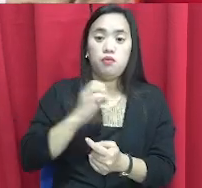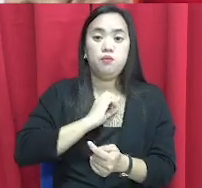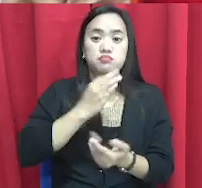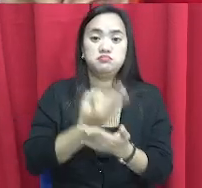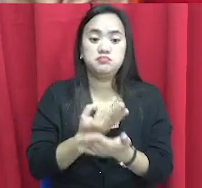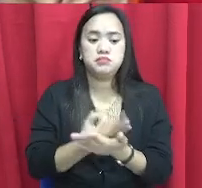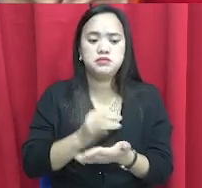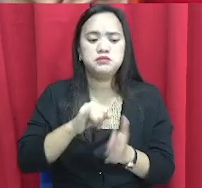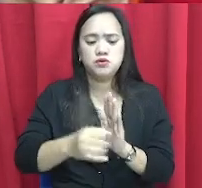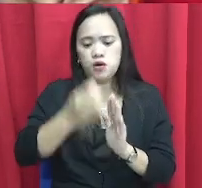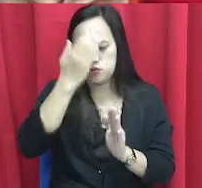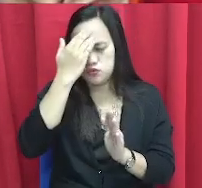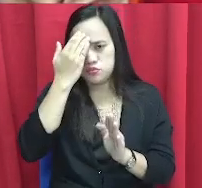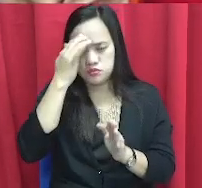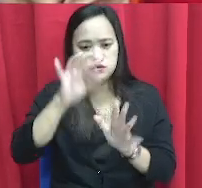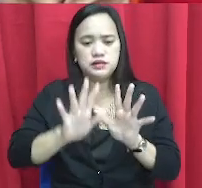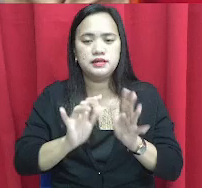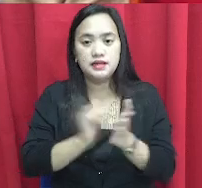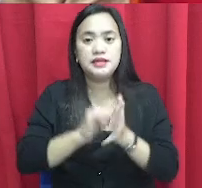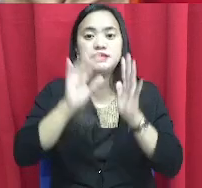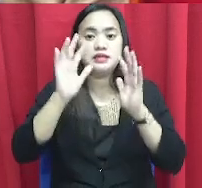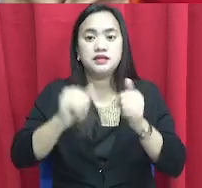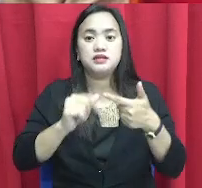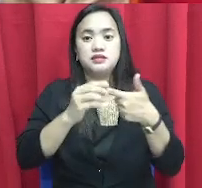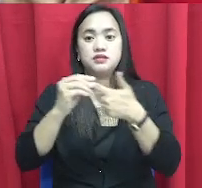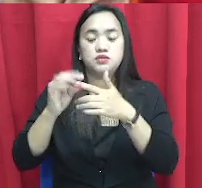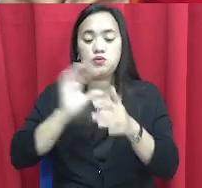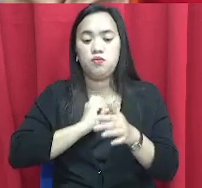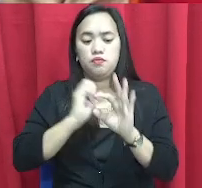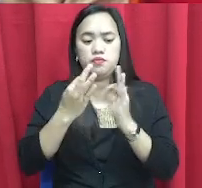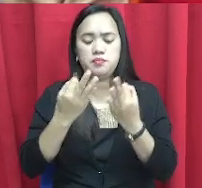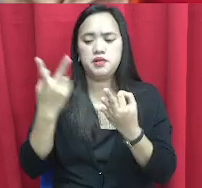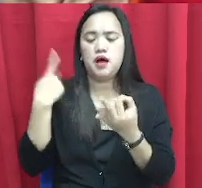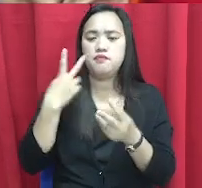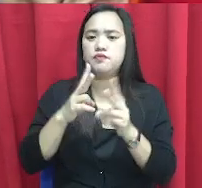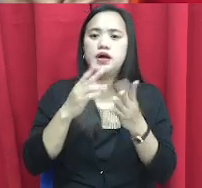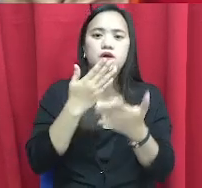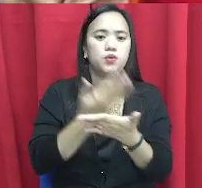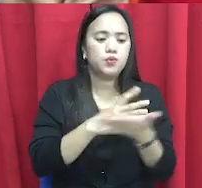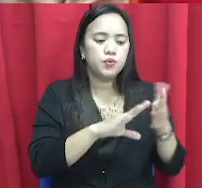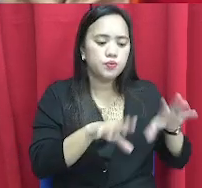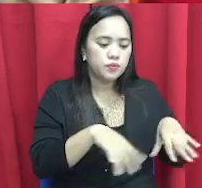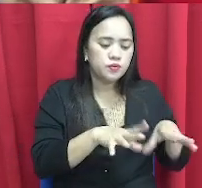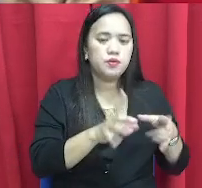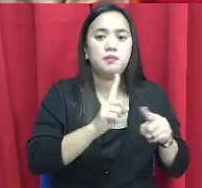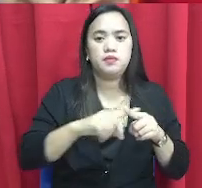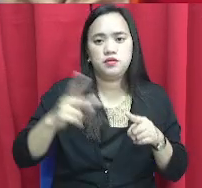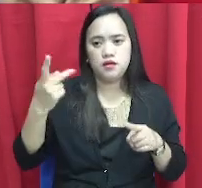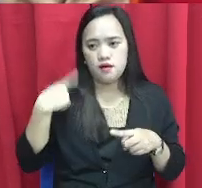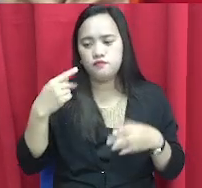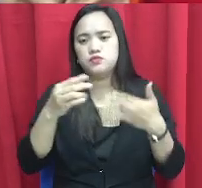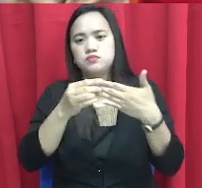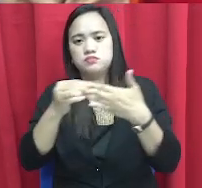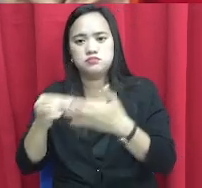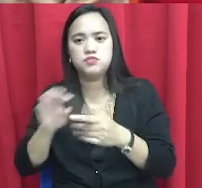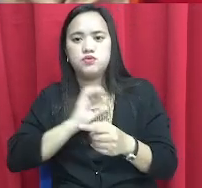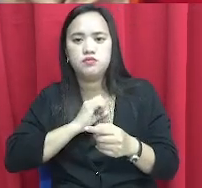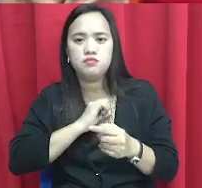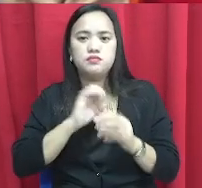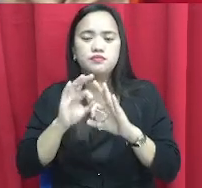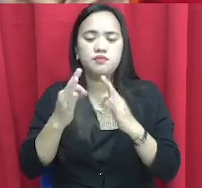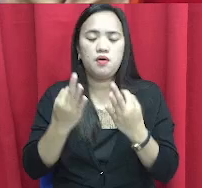ilid ang kanyang family nagkaroon lang ng magandang trabaho parang kaya niya ng kanyang family mga